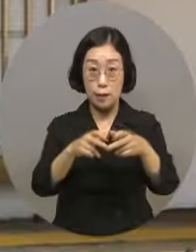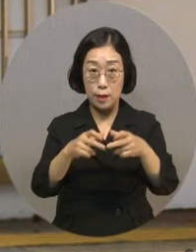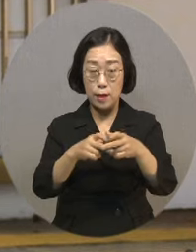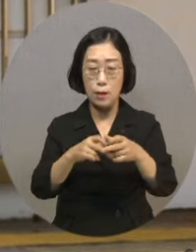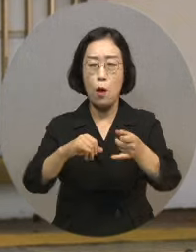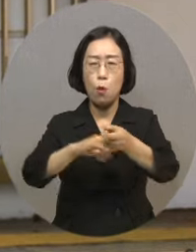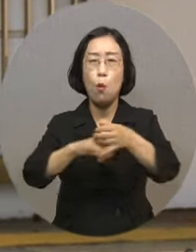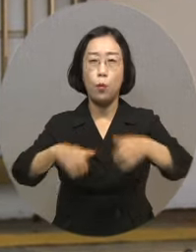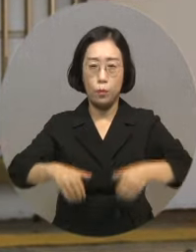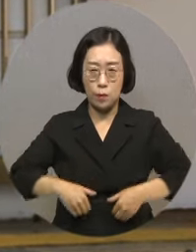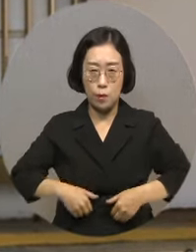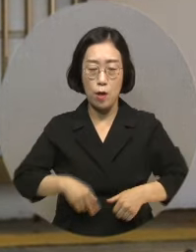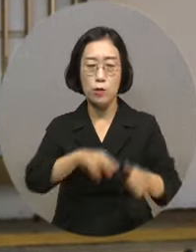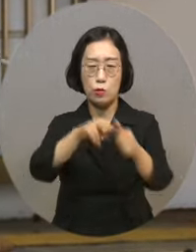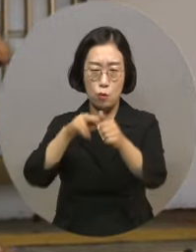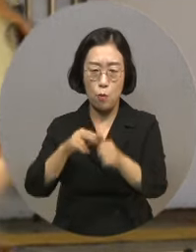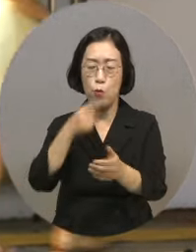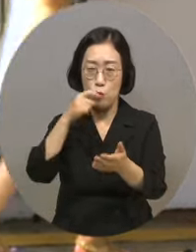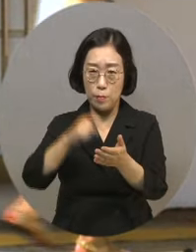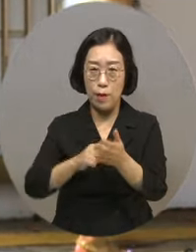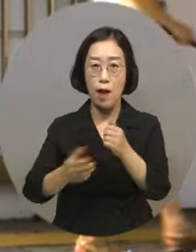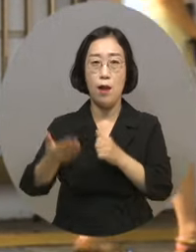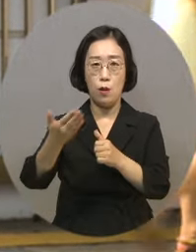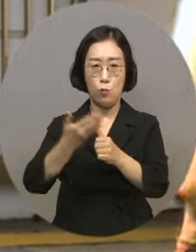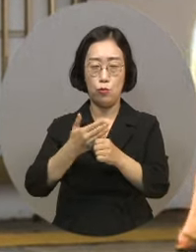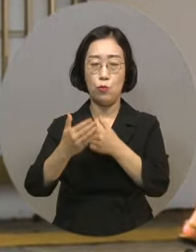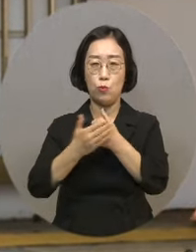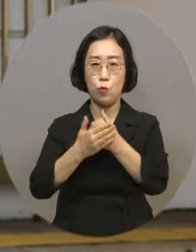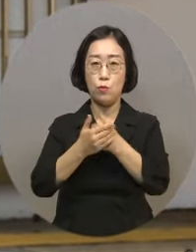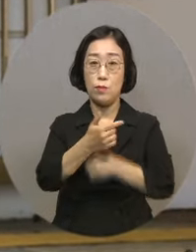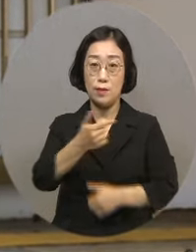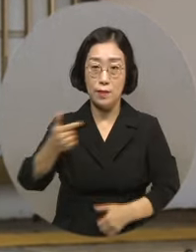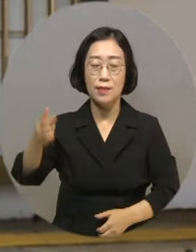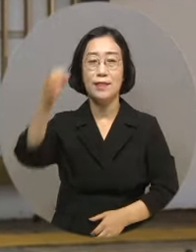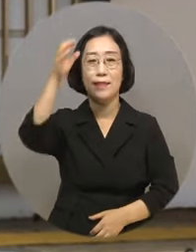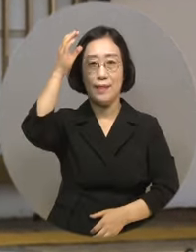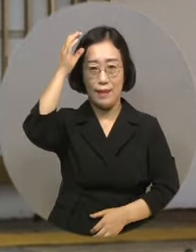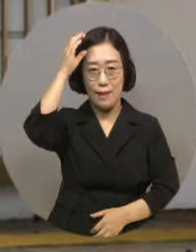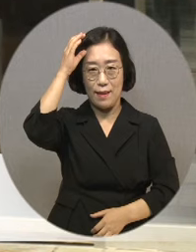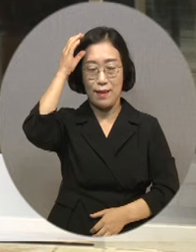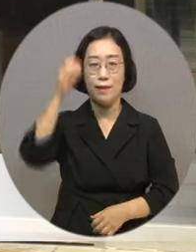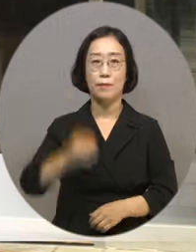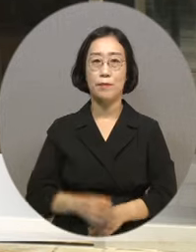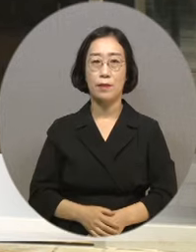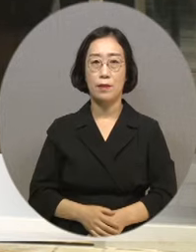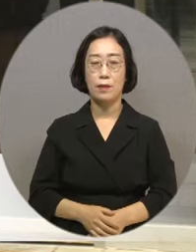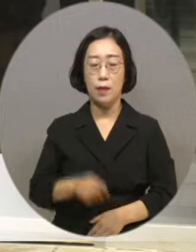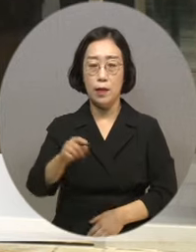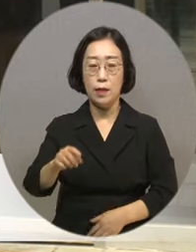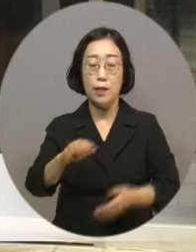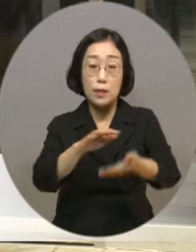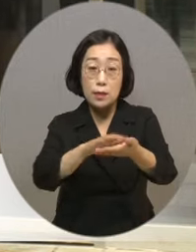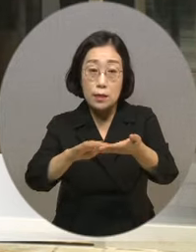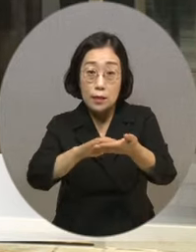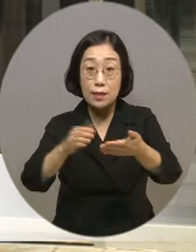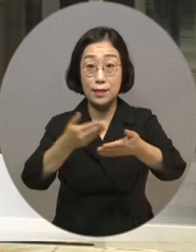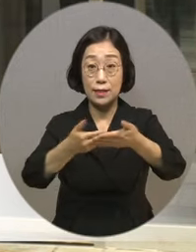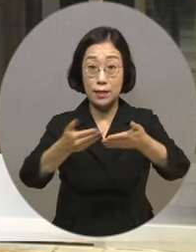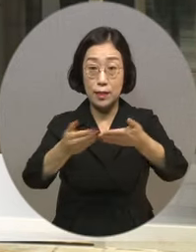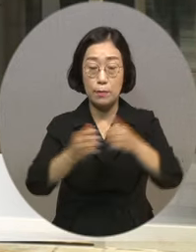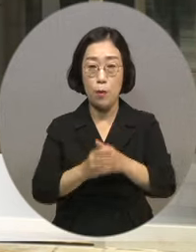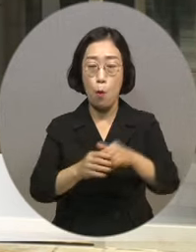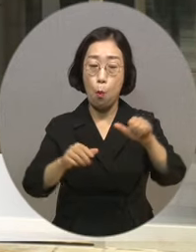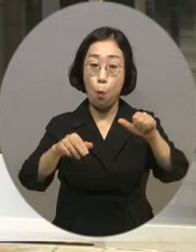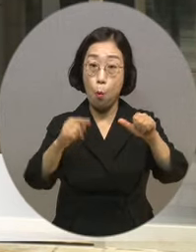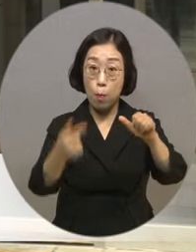필요한 노선 정보를 쉽게 전달하는데 큰 역할을 할 것으로 기대됩니다 어 촉각 지도가 5번 출구 근처에